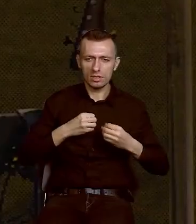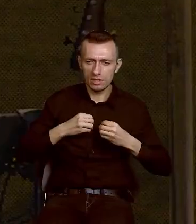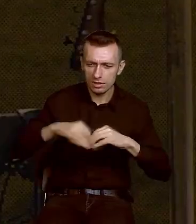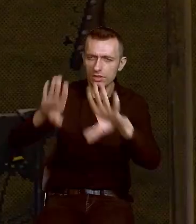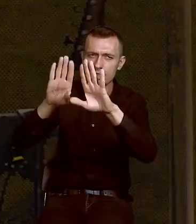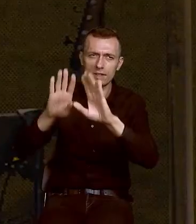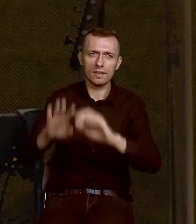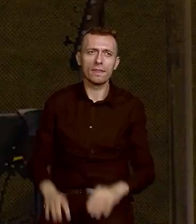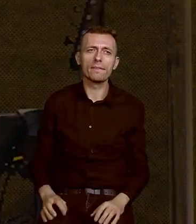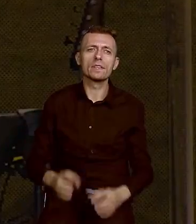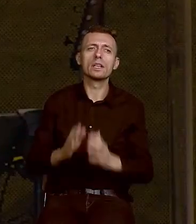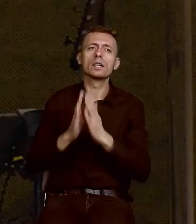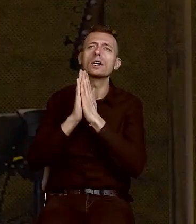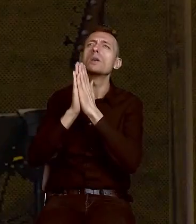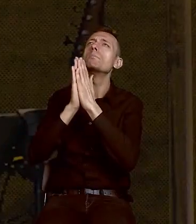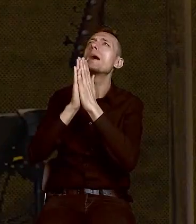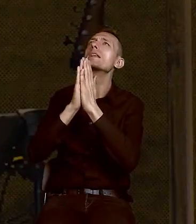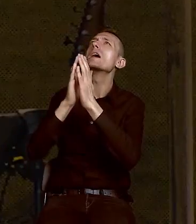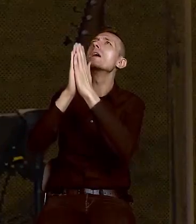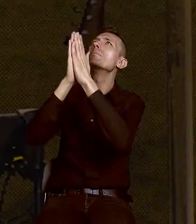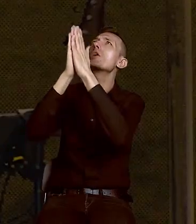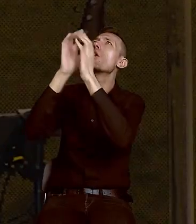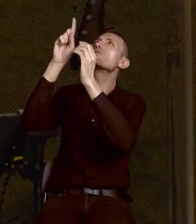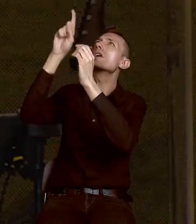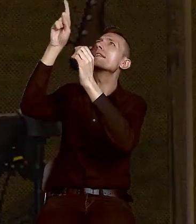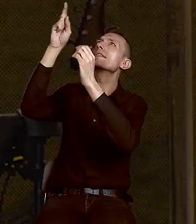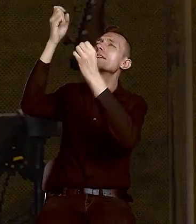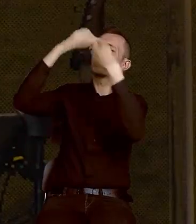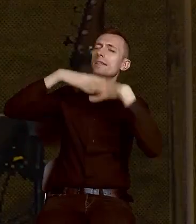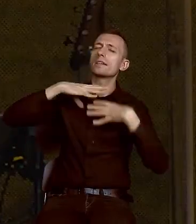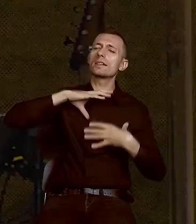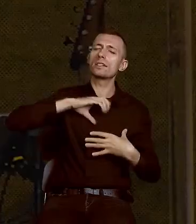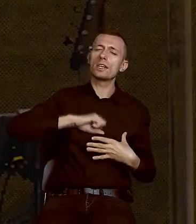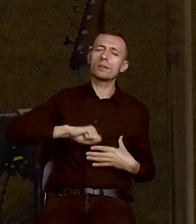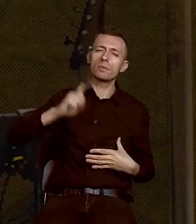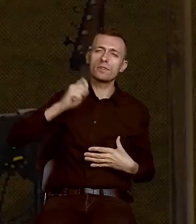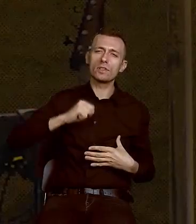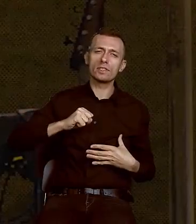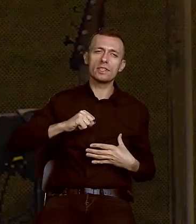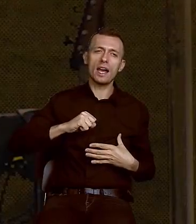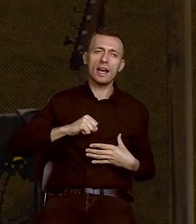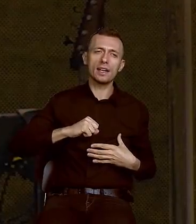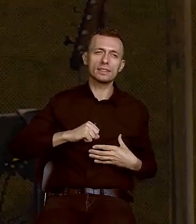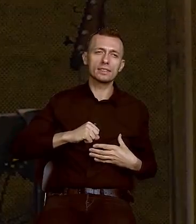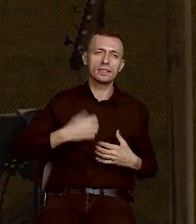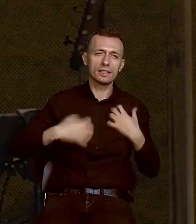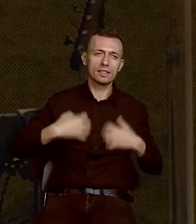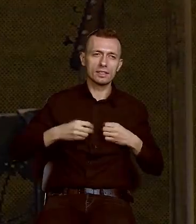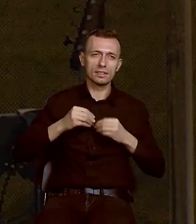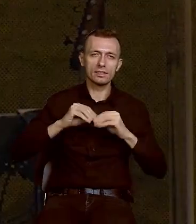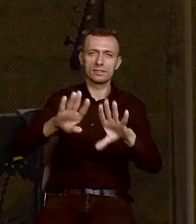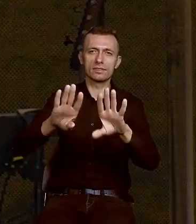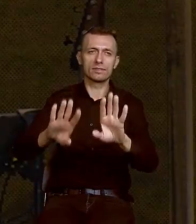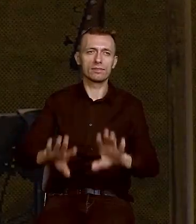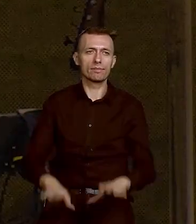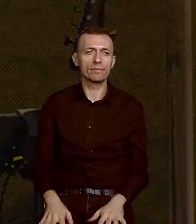Niech cierpliwość przyjdzie, a niecierpliwość niech odejdzie. Twoja łaska niech napełni moje wnętrze i uzdolni mnie do tego,